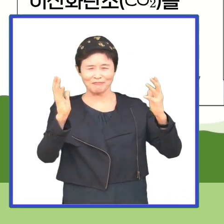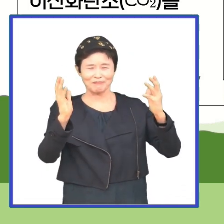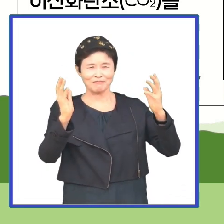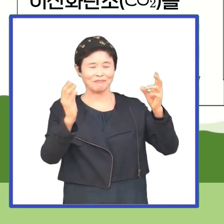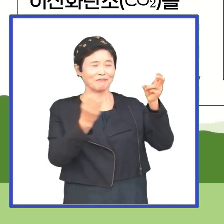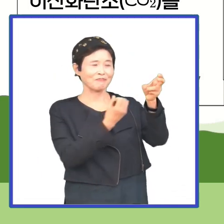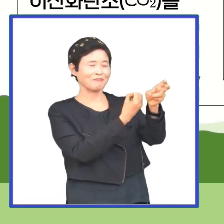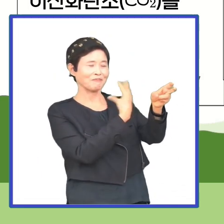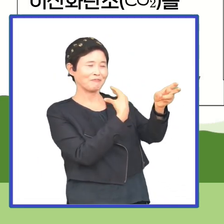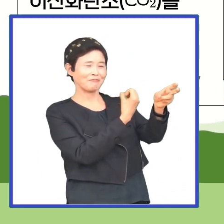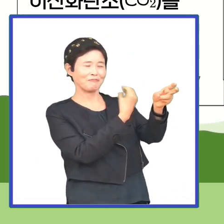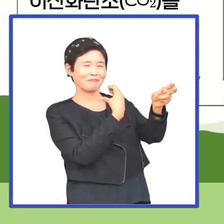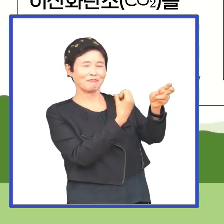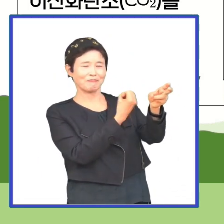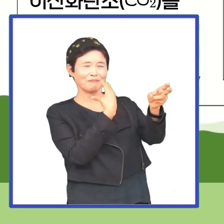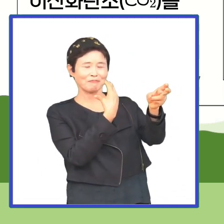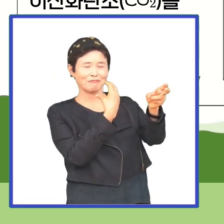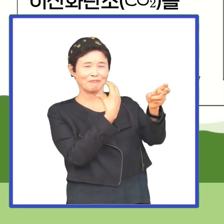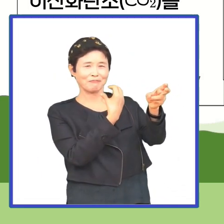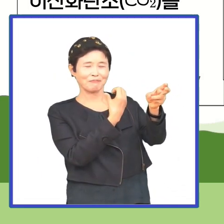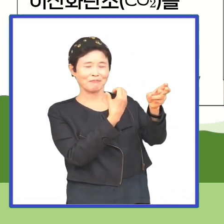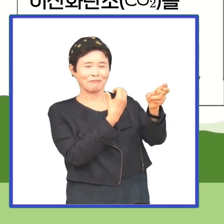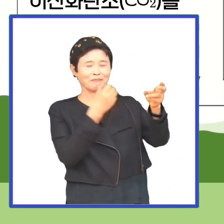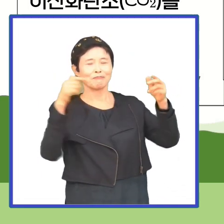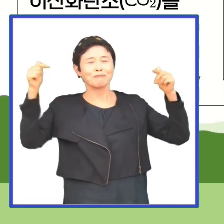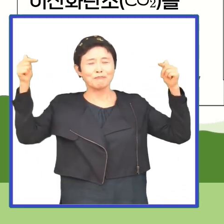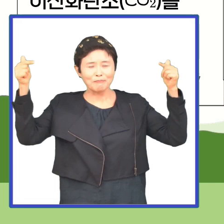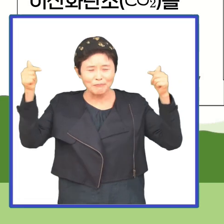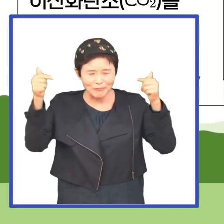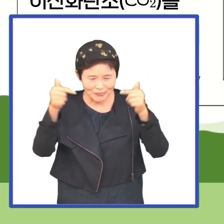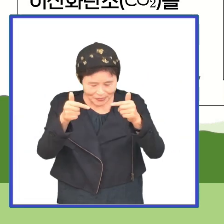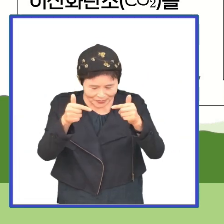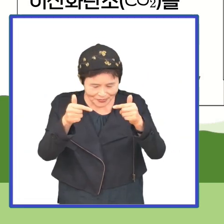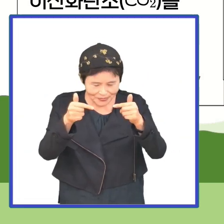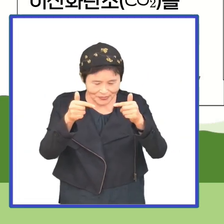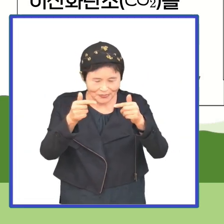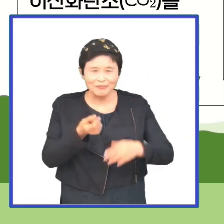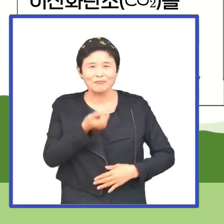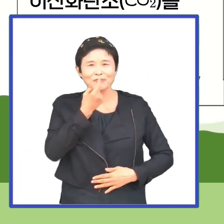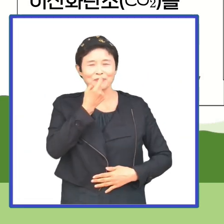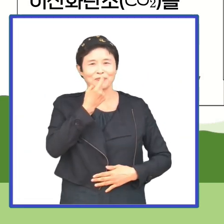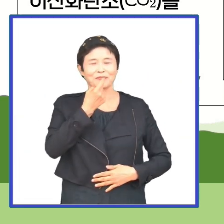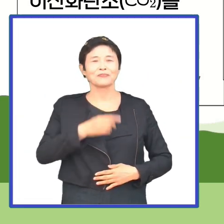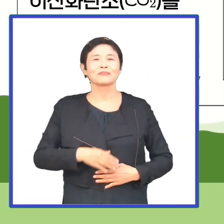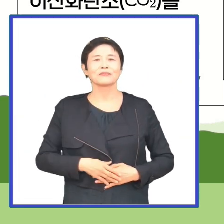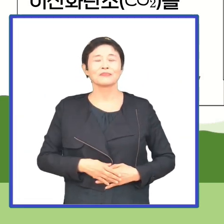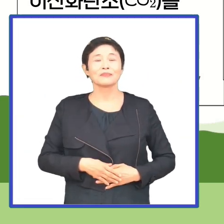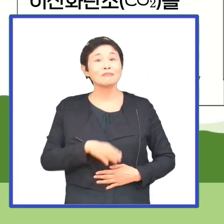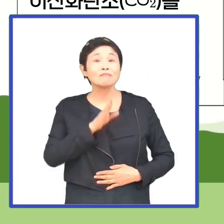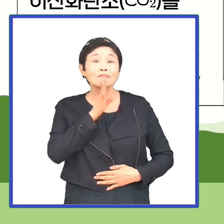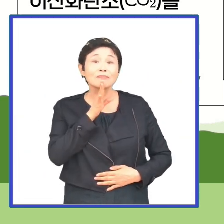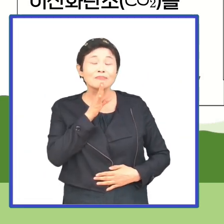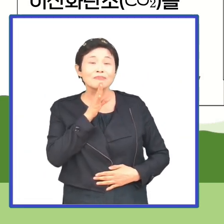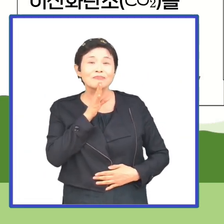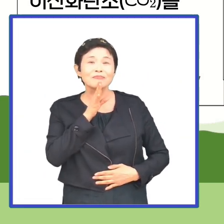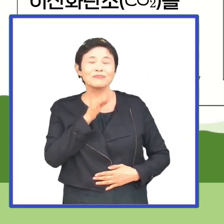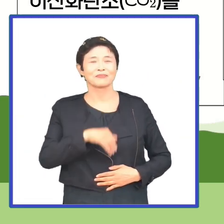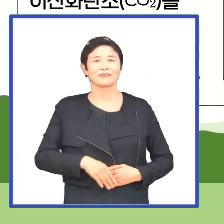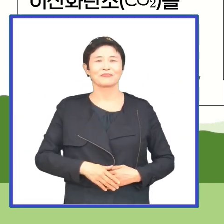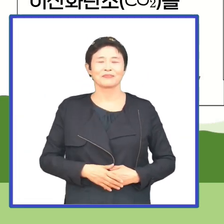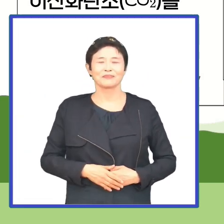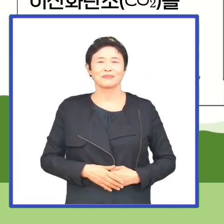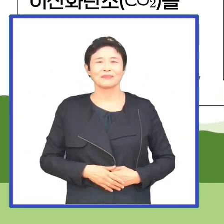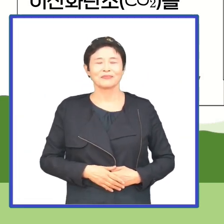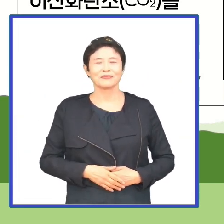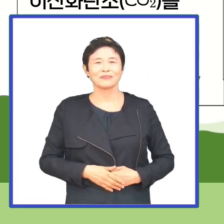숲이 울창할수록 탄소 중립이 잘 되고 이산화탄소를 많이 줄여준다라고 배웠는데요. 정말로